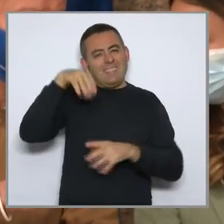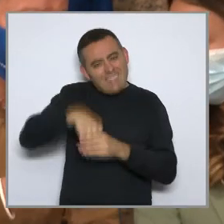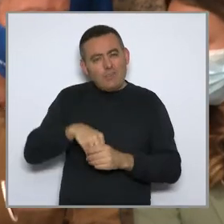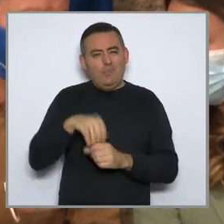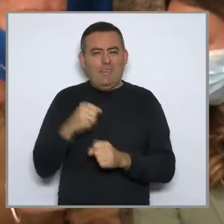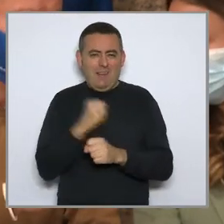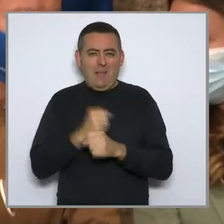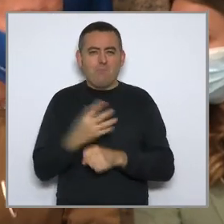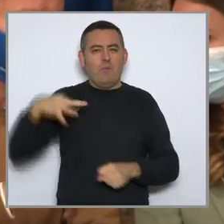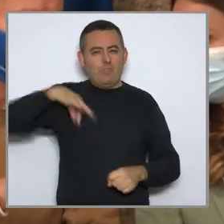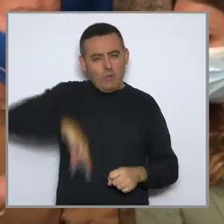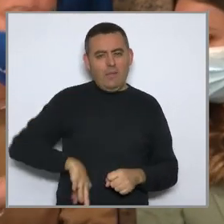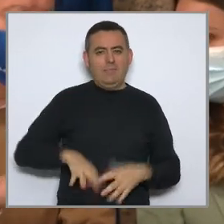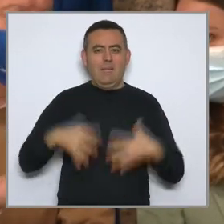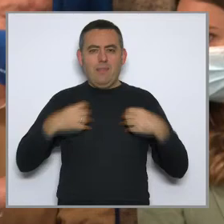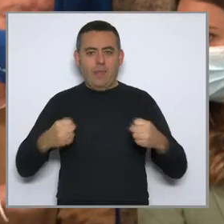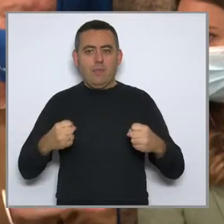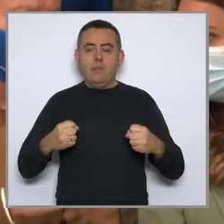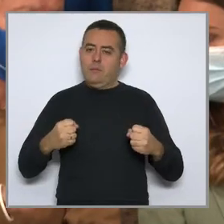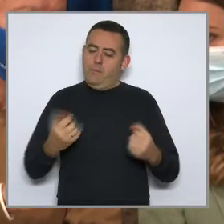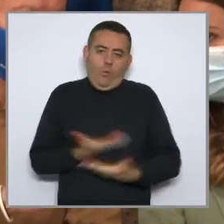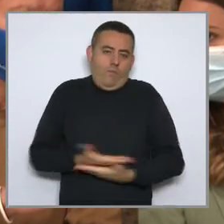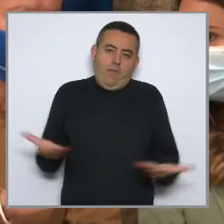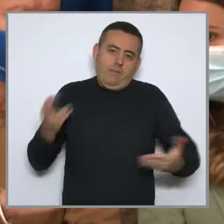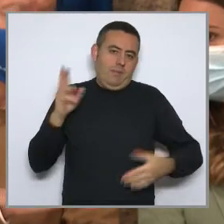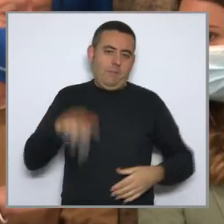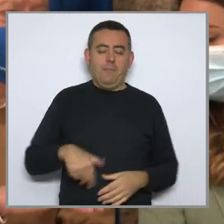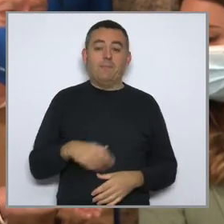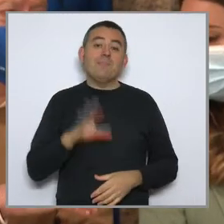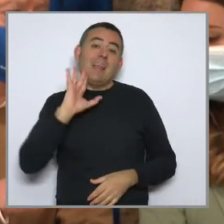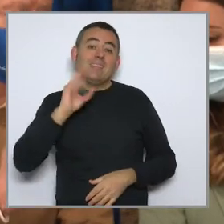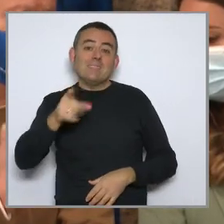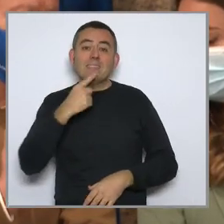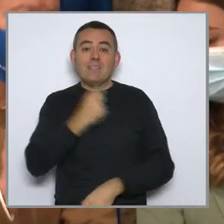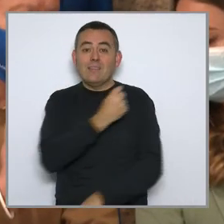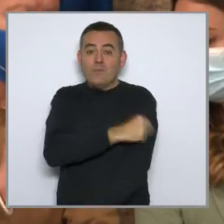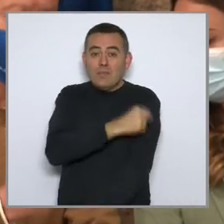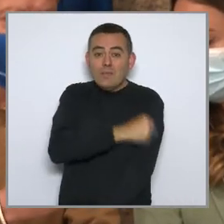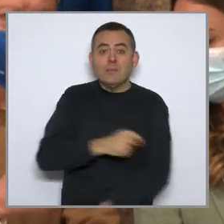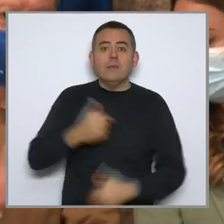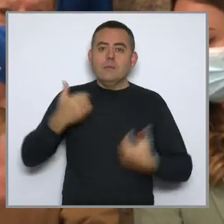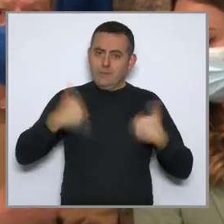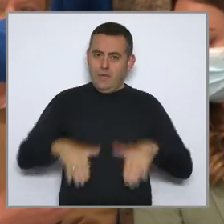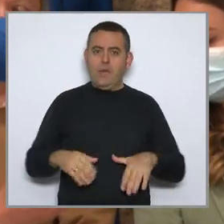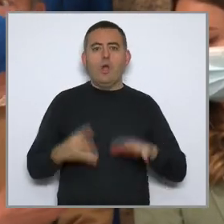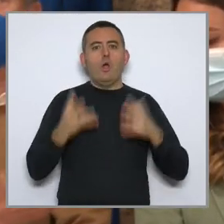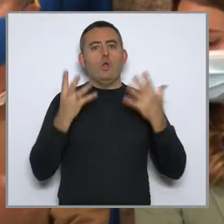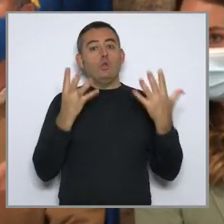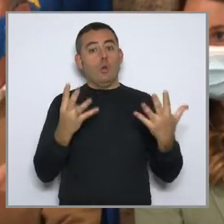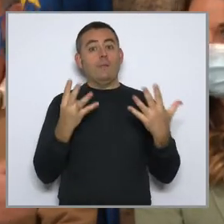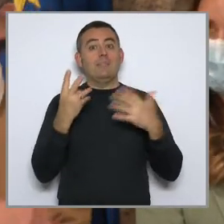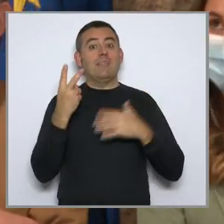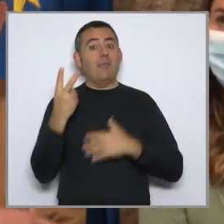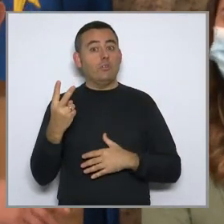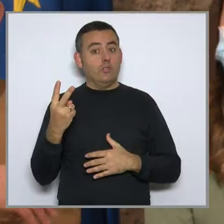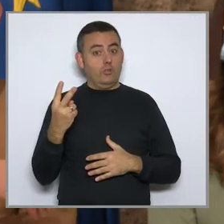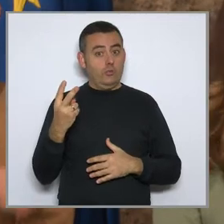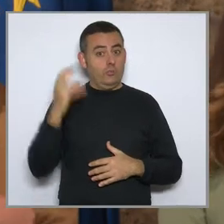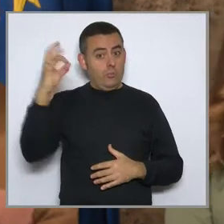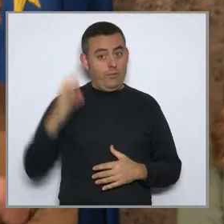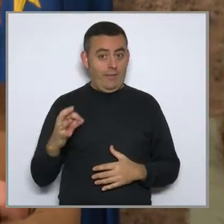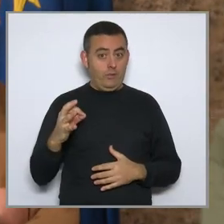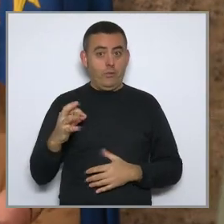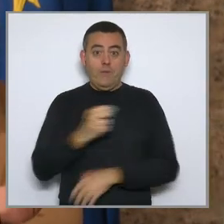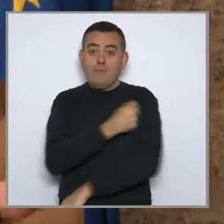fa a les vacunes que feia vostra referència, la Comunitat Valenciana ha situat el 90% de les 92% exactament de totes les vacunes que tenia a la